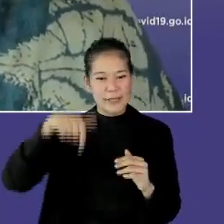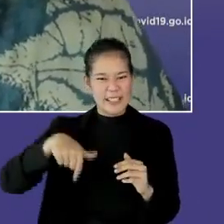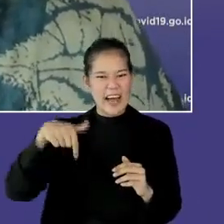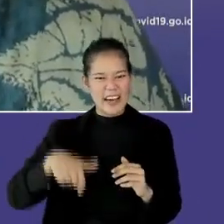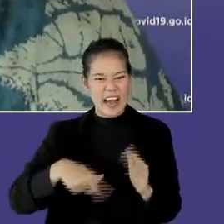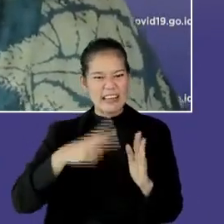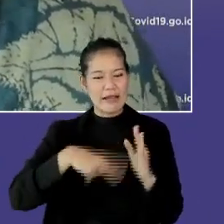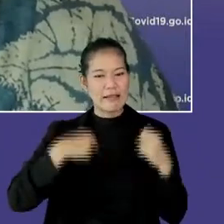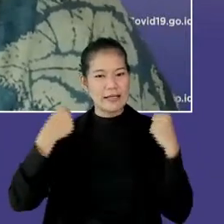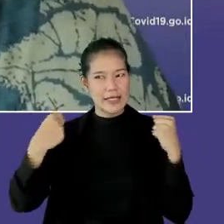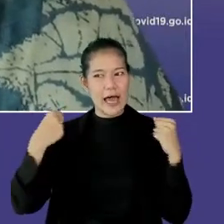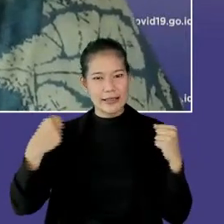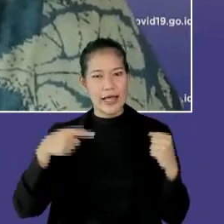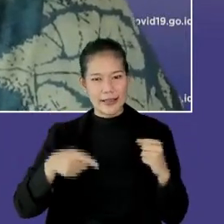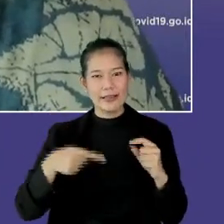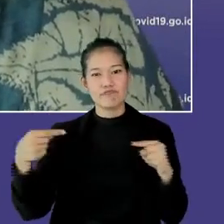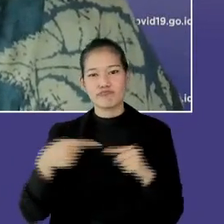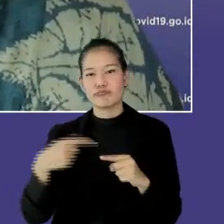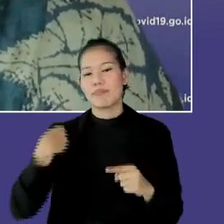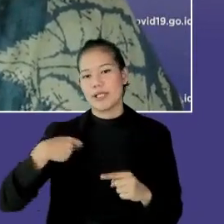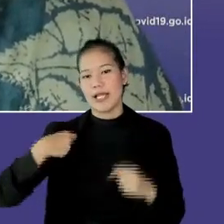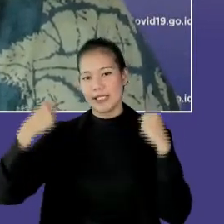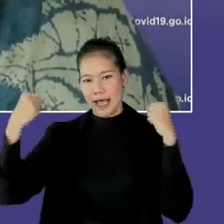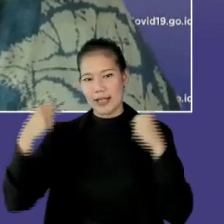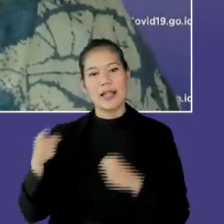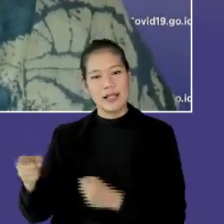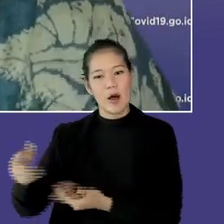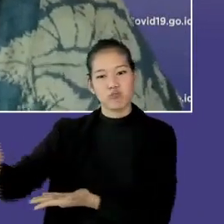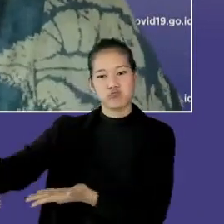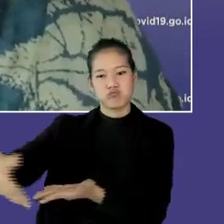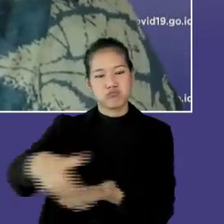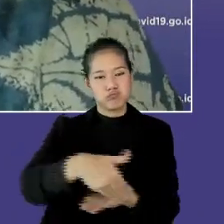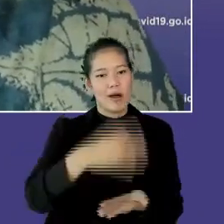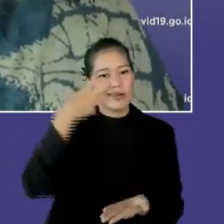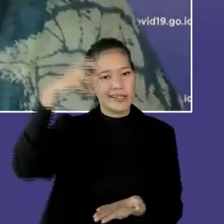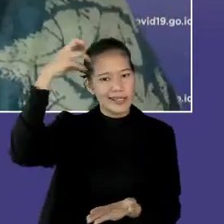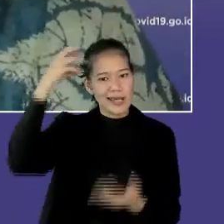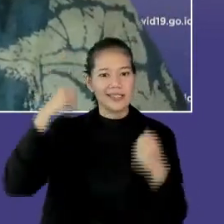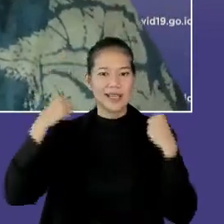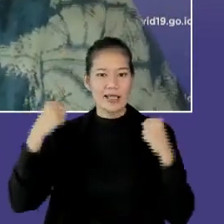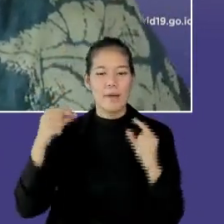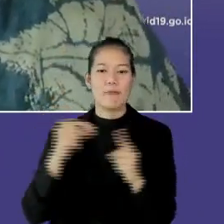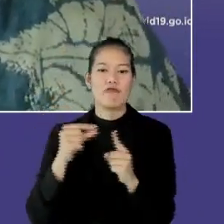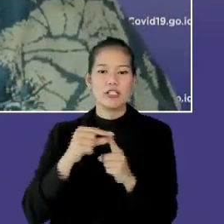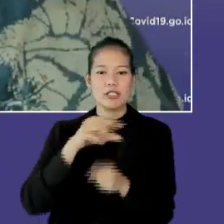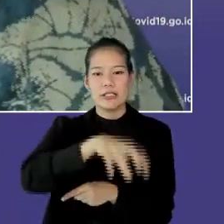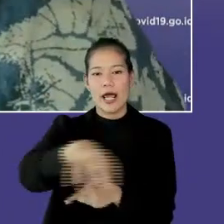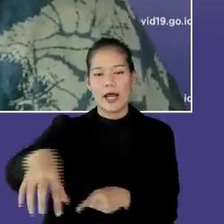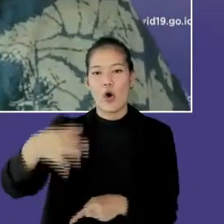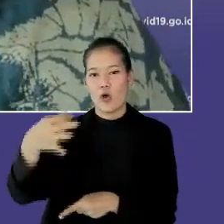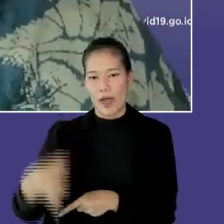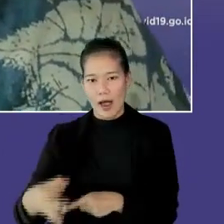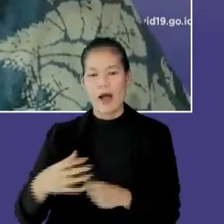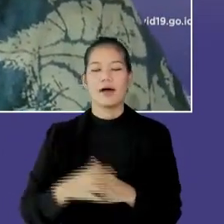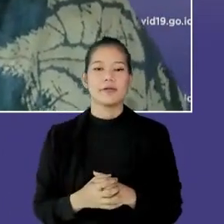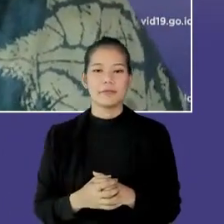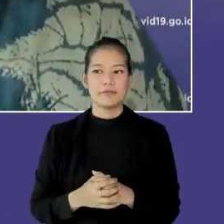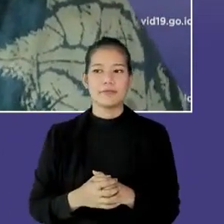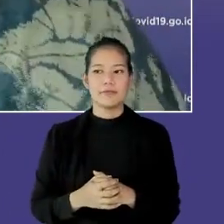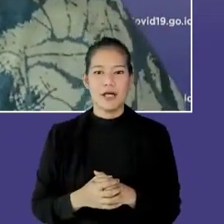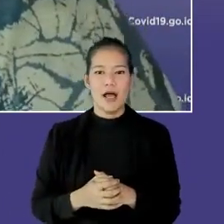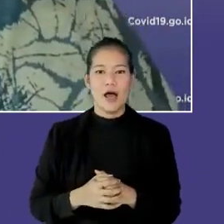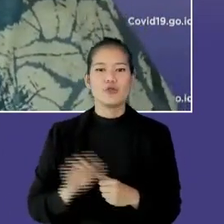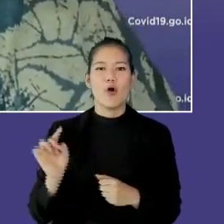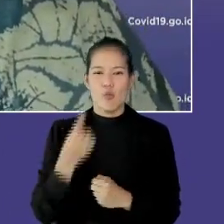memang wali data kesehatan adalah Kementerian Kesehatan. Mereka mengumpulkan data dari seluruh dinas kesehatan level provinsi, kabupaten, kota. Improvement